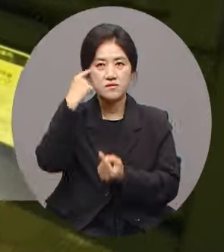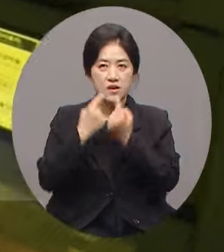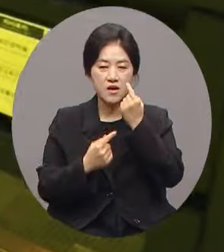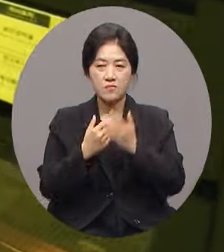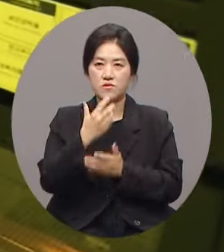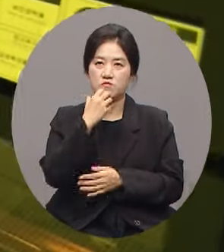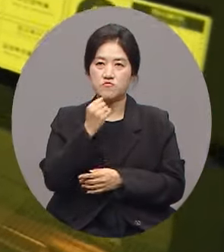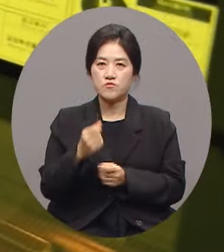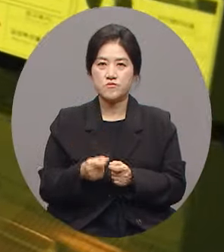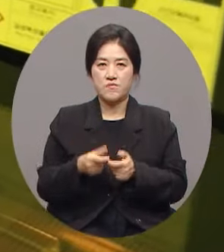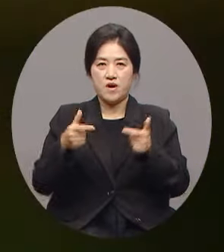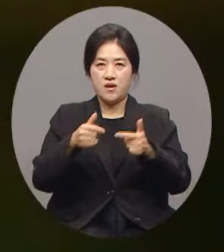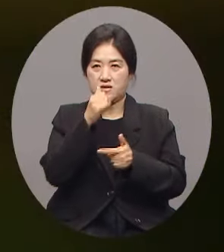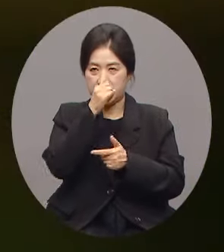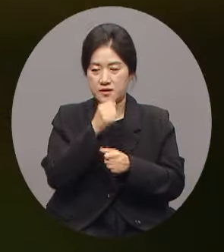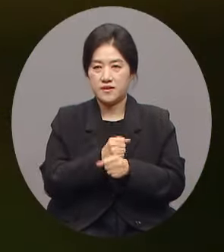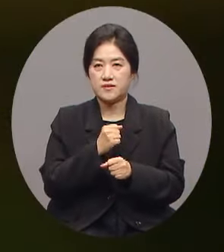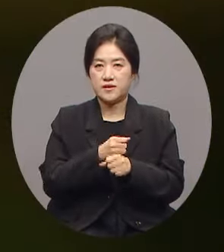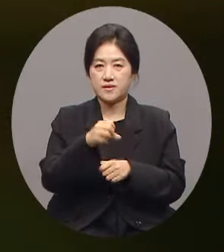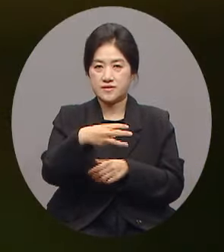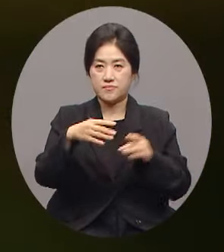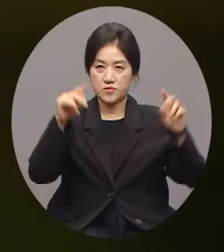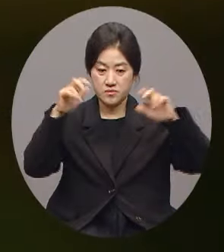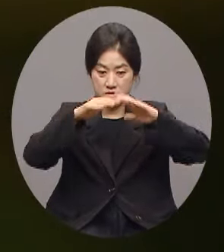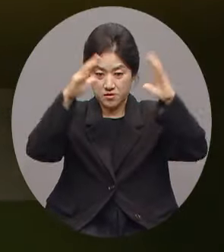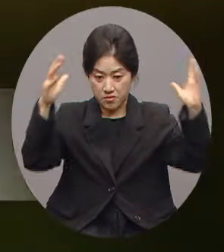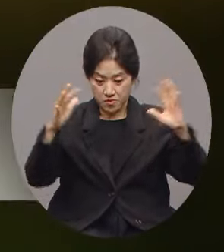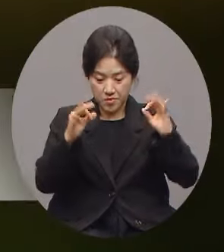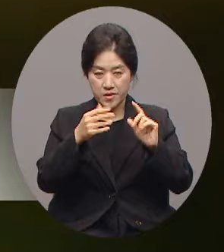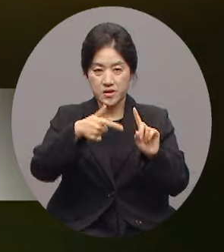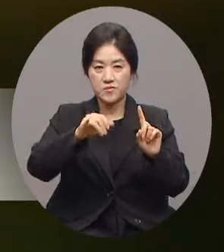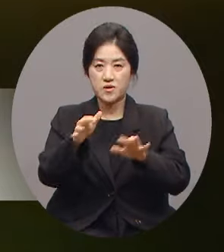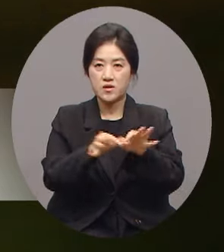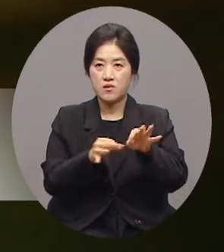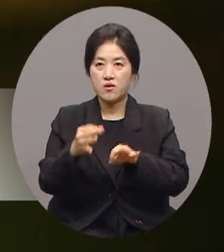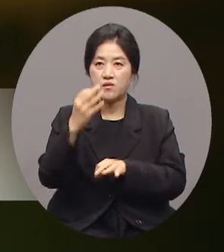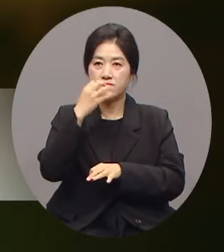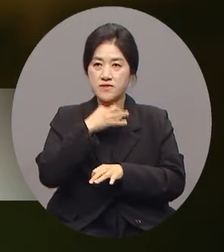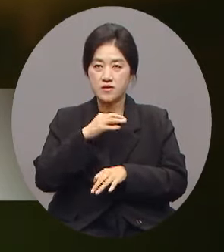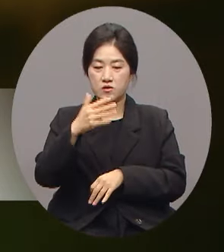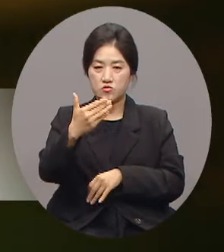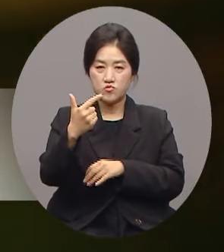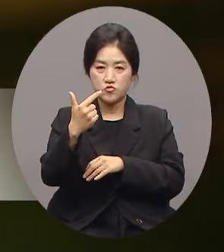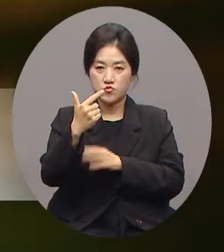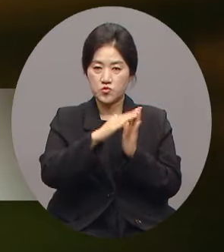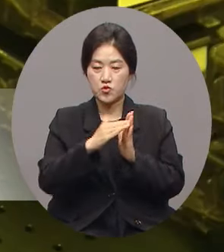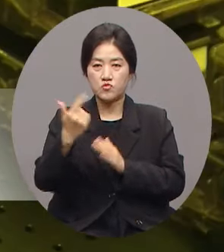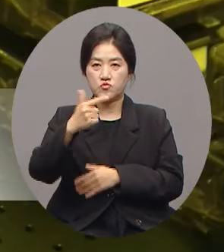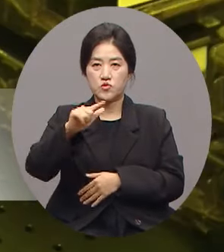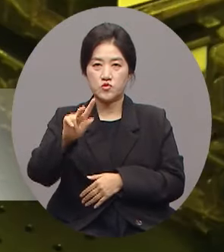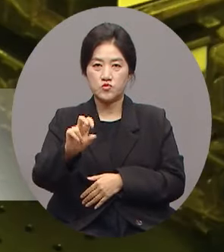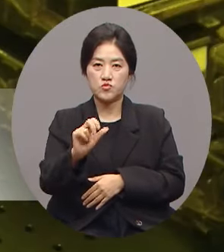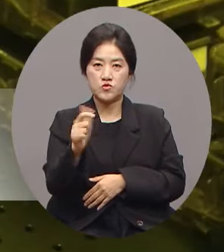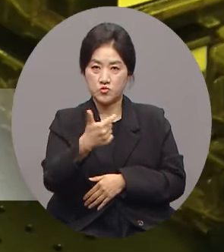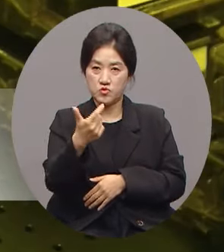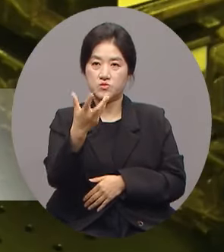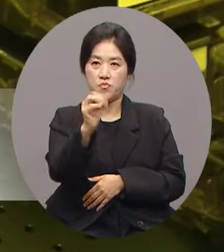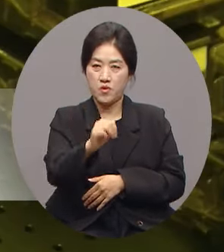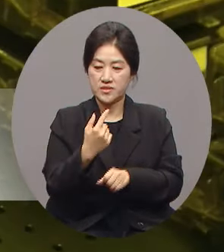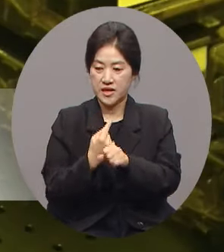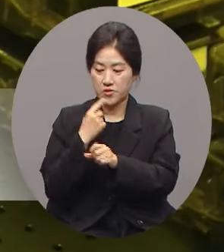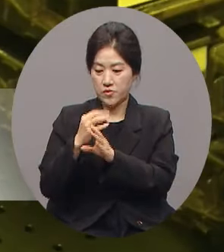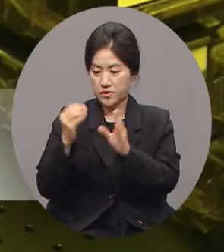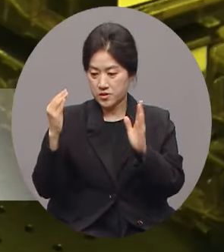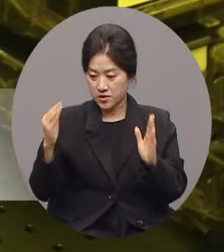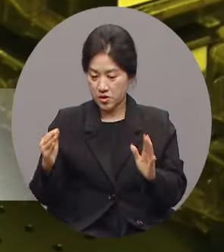크게 개선됐습니다 삼성전자 전체로는 1분기 영업 이익이 6조 660억 원으로 작년 같은 기간보다